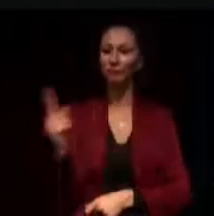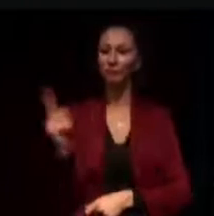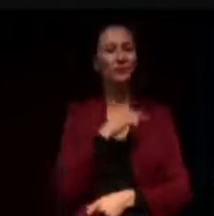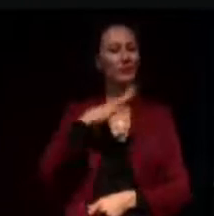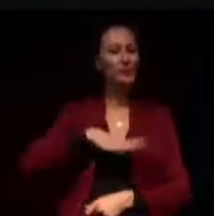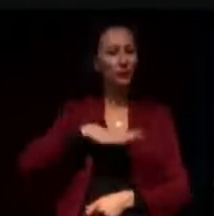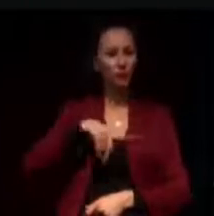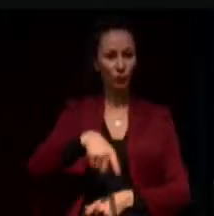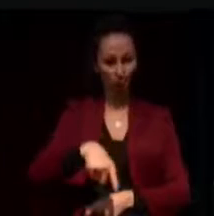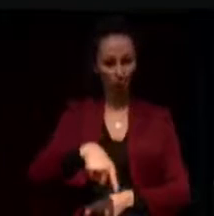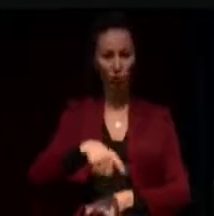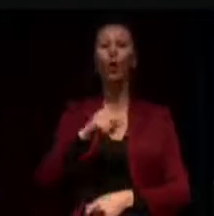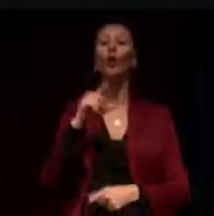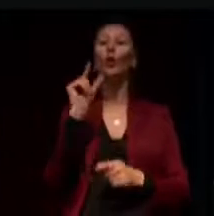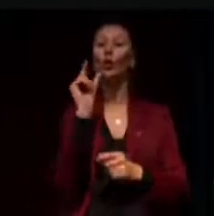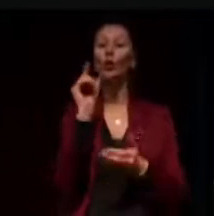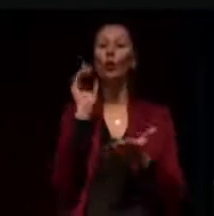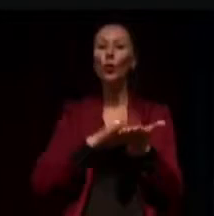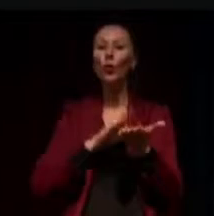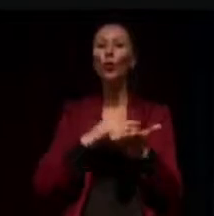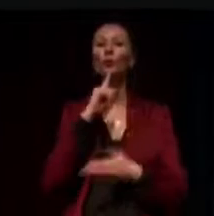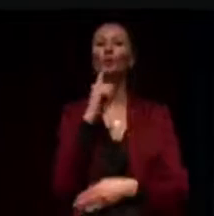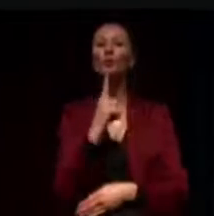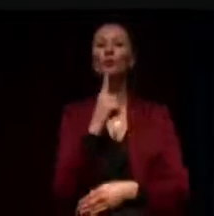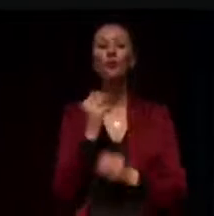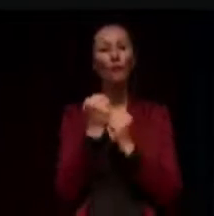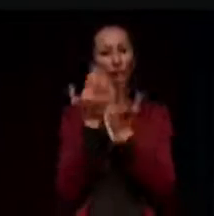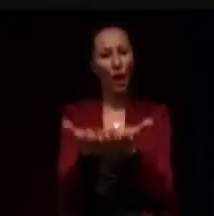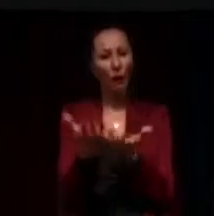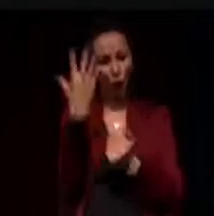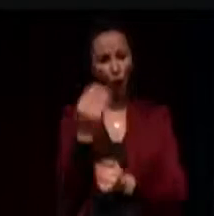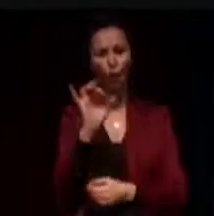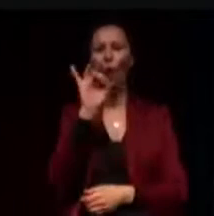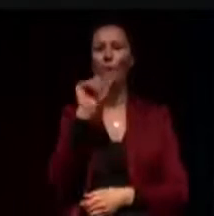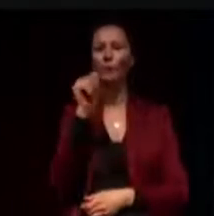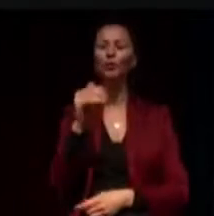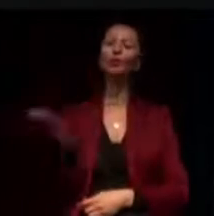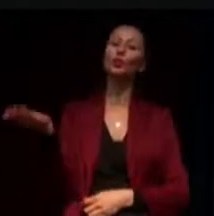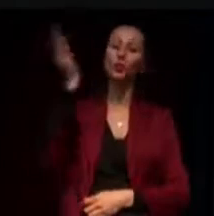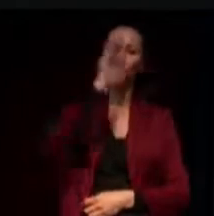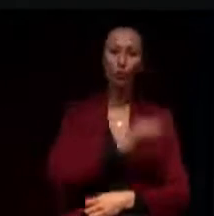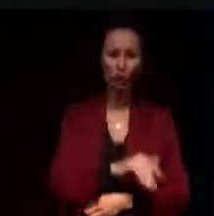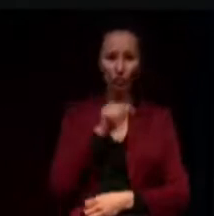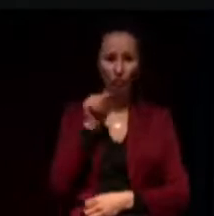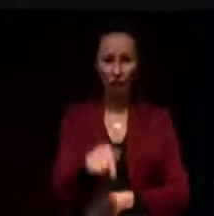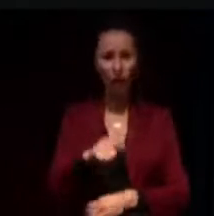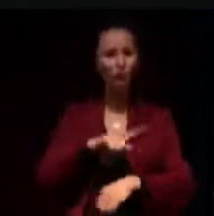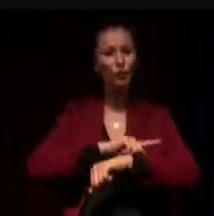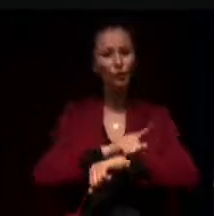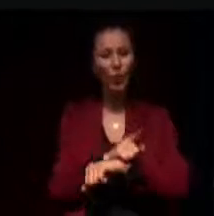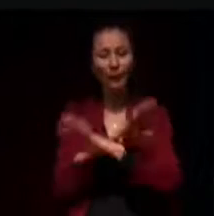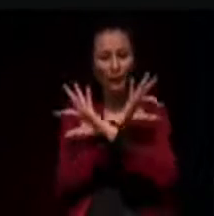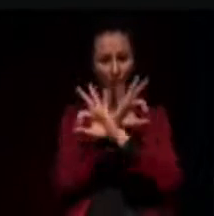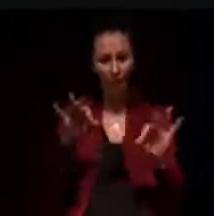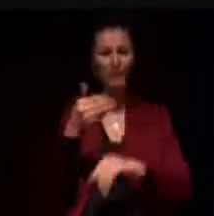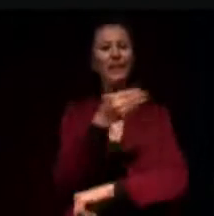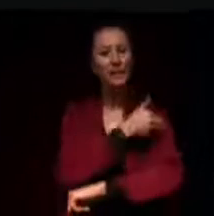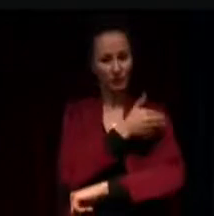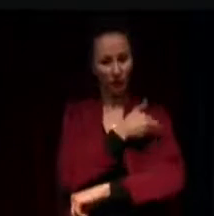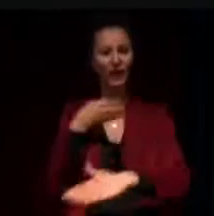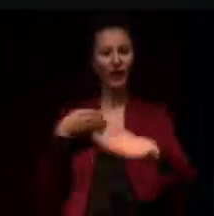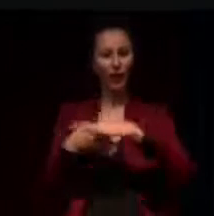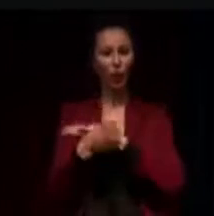istiyoruz. Urgumcu feribotu geldi mi? Geldi. 15 gün sonra sürecini tamamlayıp hizmete girecek